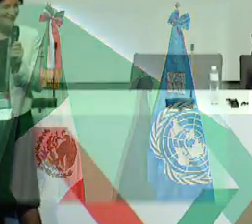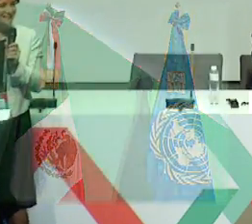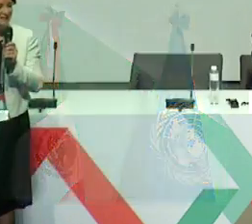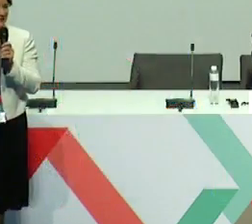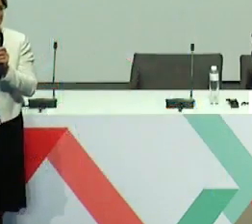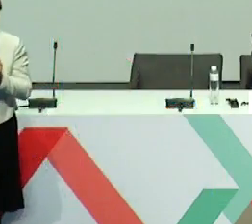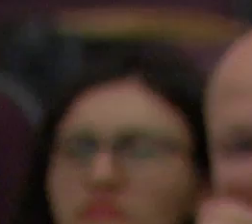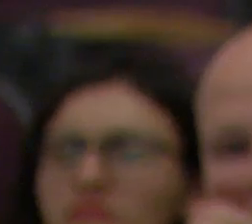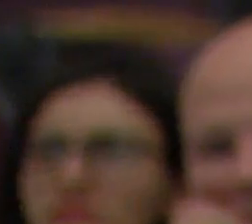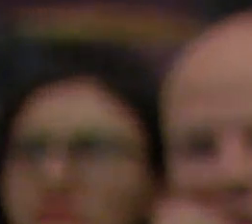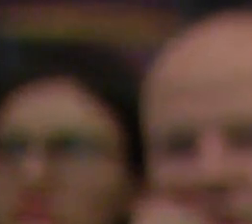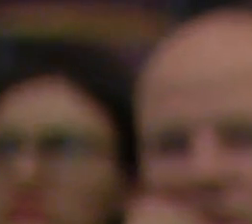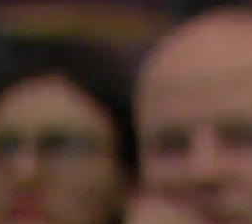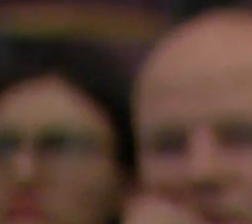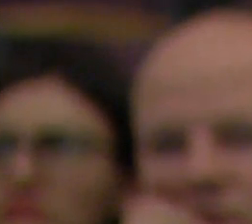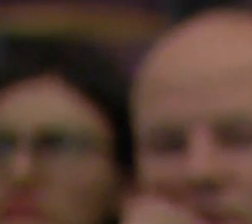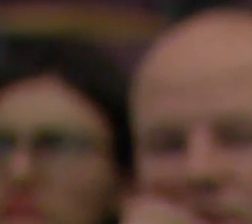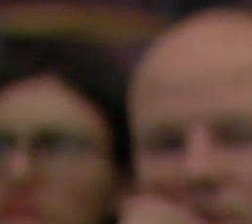Personne d'autre?